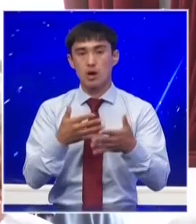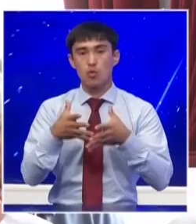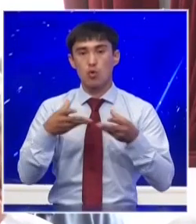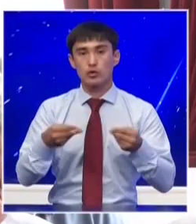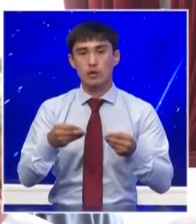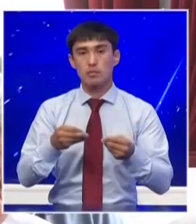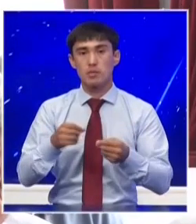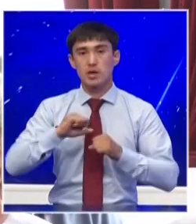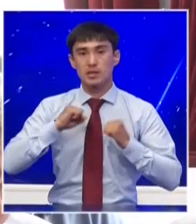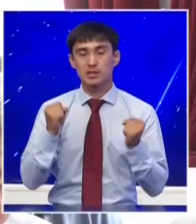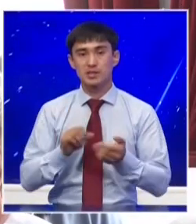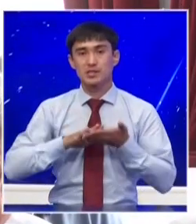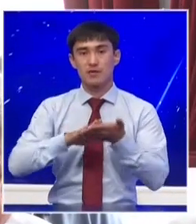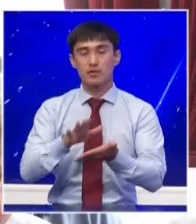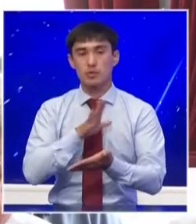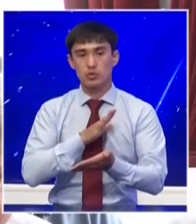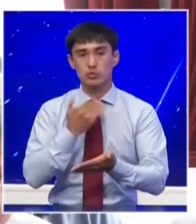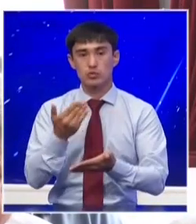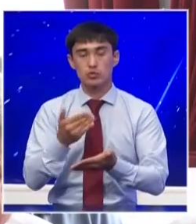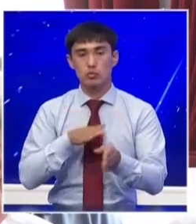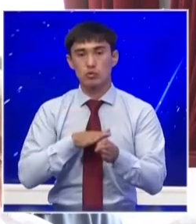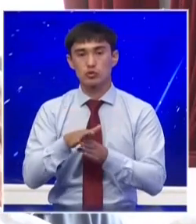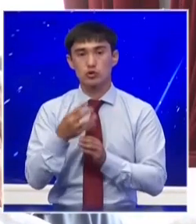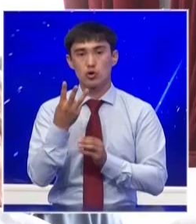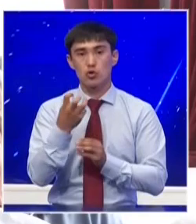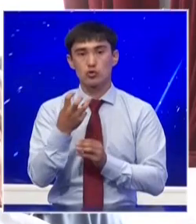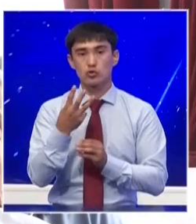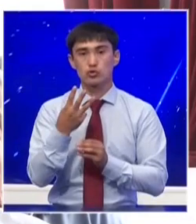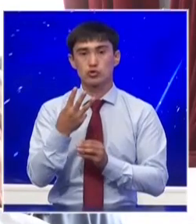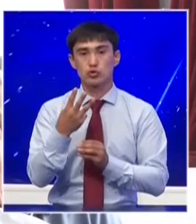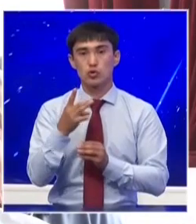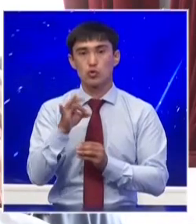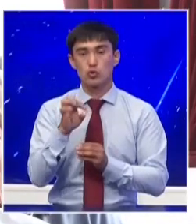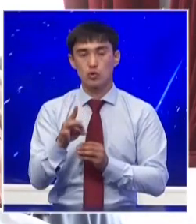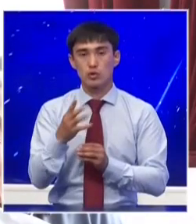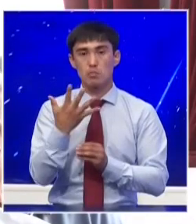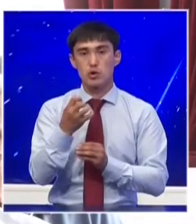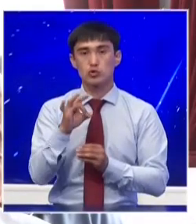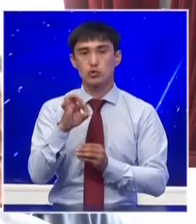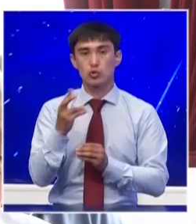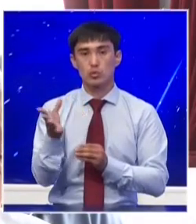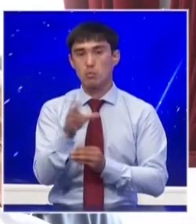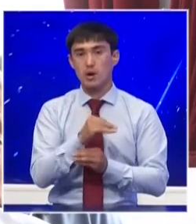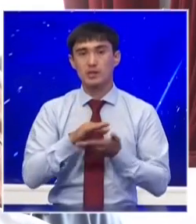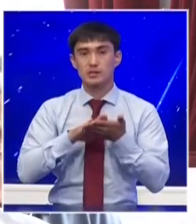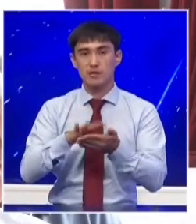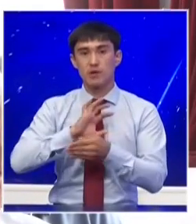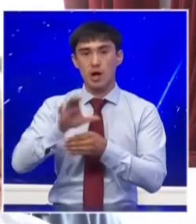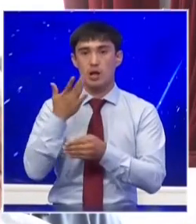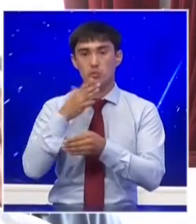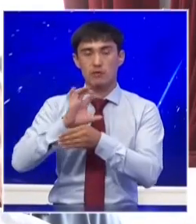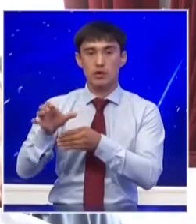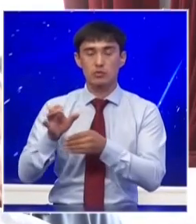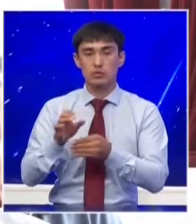біз заявка беріп қойған бізге. Сол 300 рулон, 500 рулон соларымыздың бәрін сояп қырып жібереміз.